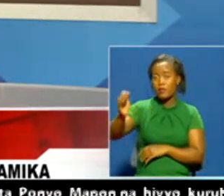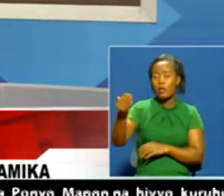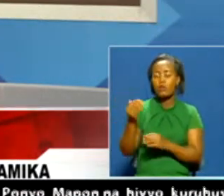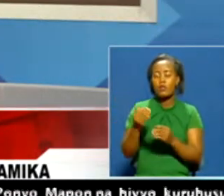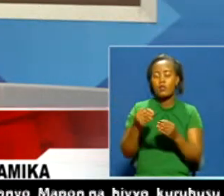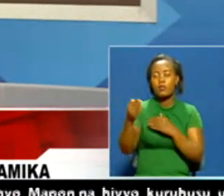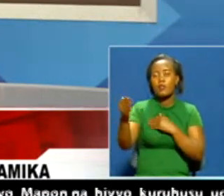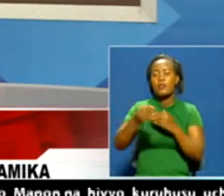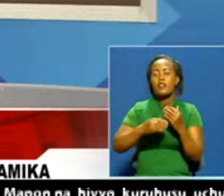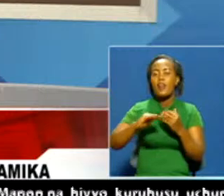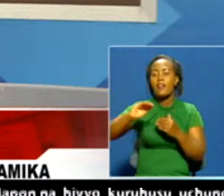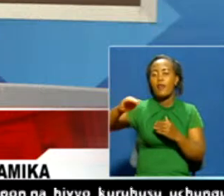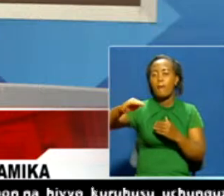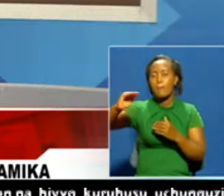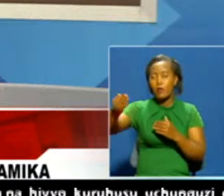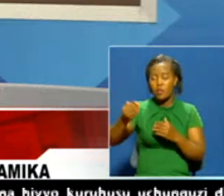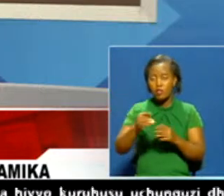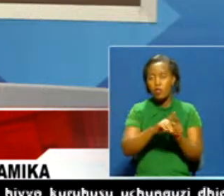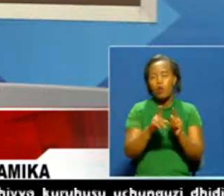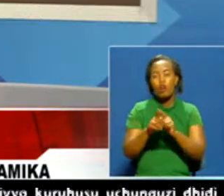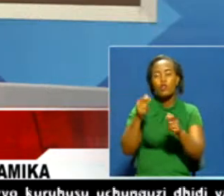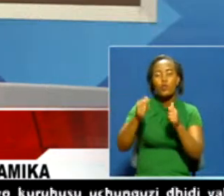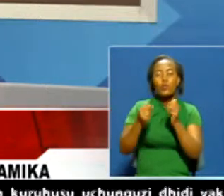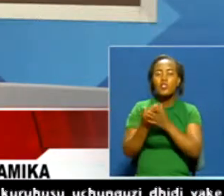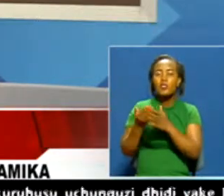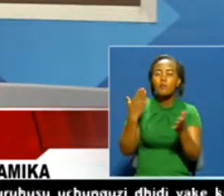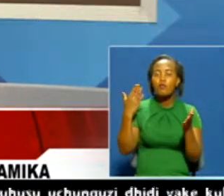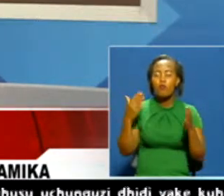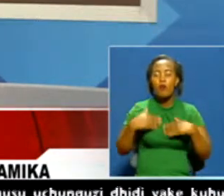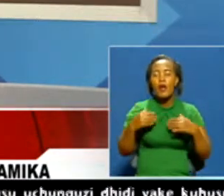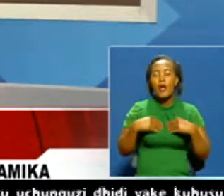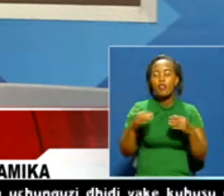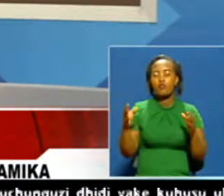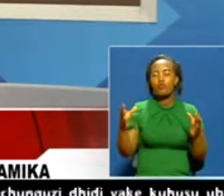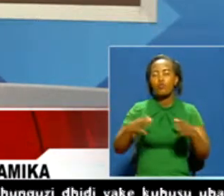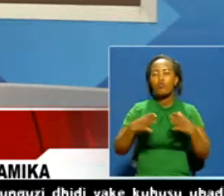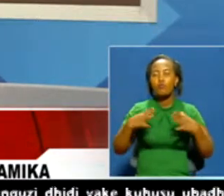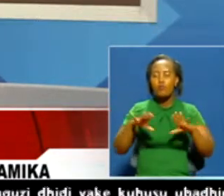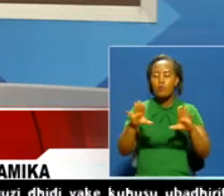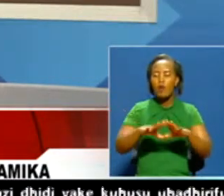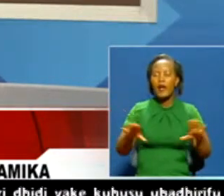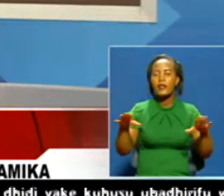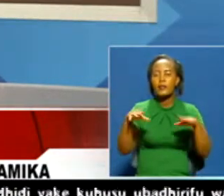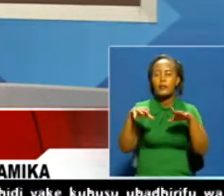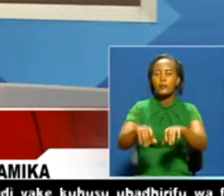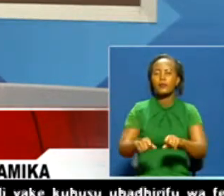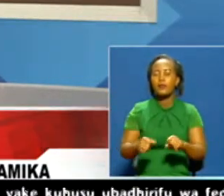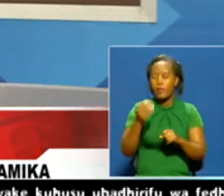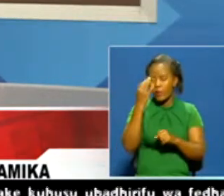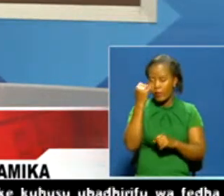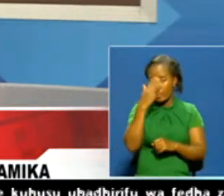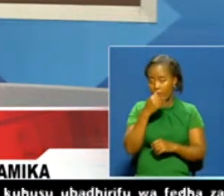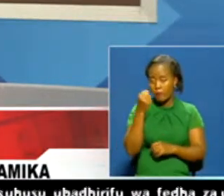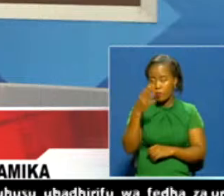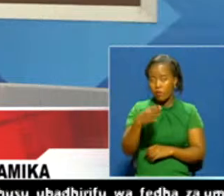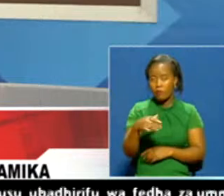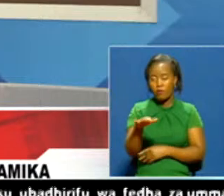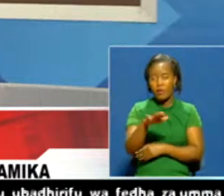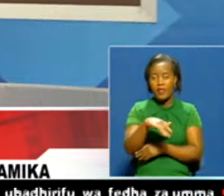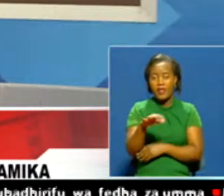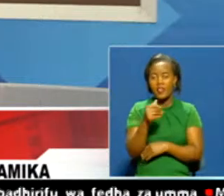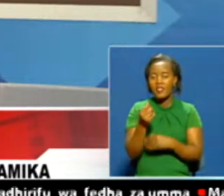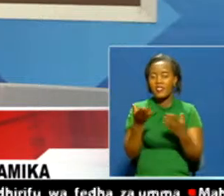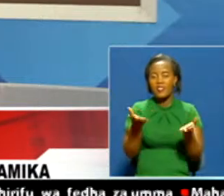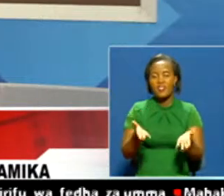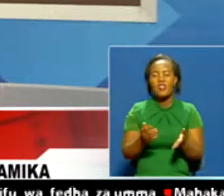ambao wakati mmoja ulitamaniwa sana na wamiliki wa shamba kutokana na taswira yake ya kuvutia ya ziwa Naivasha, sasa sio bora